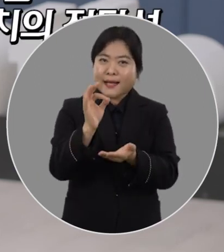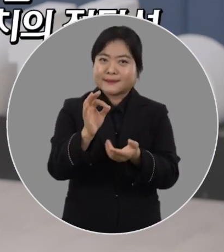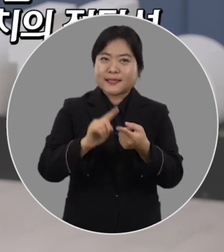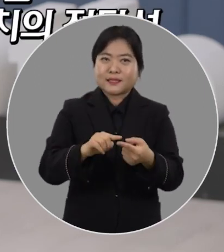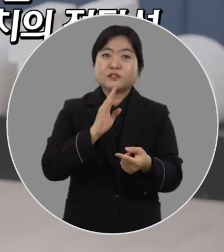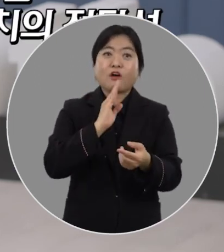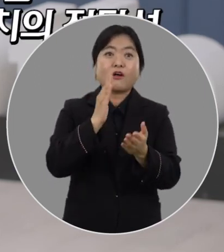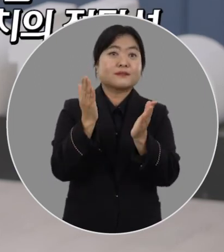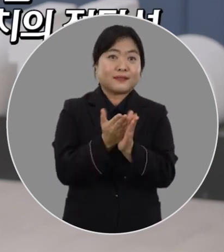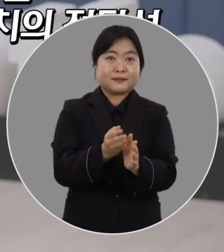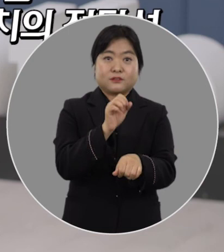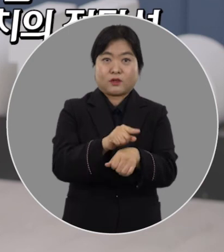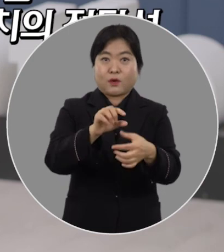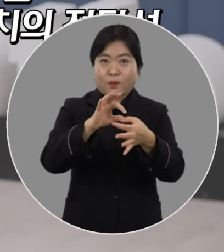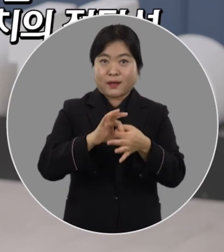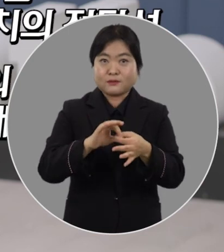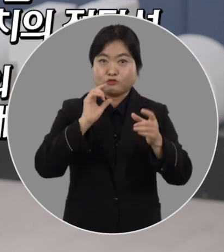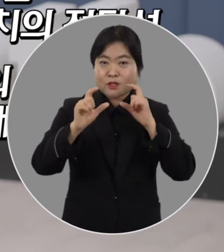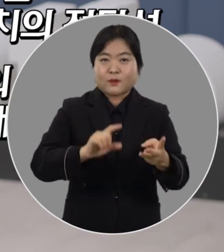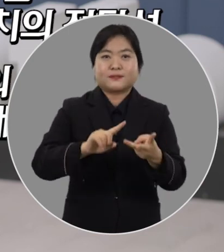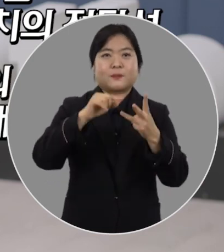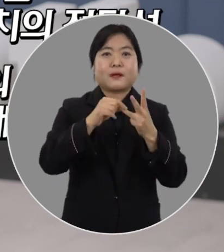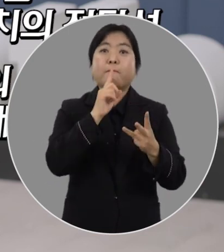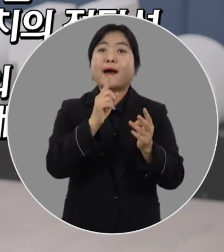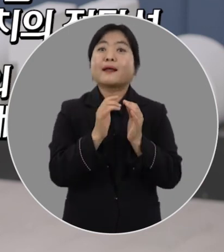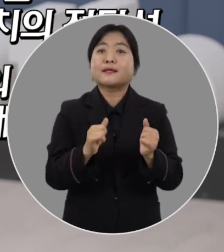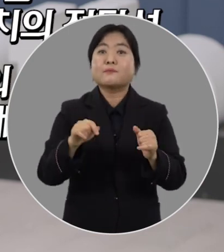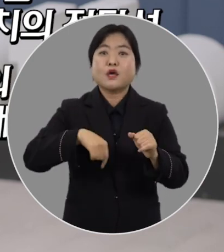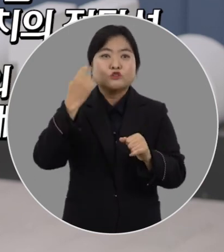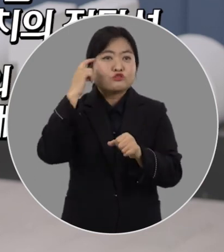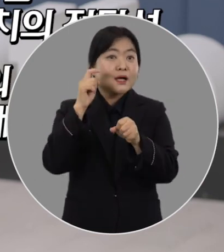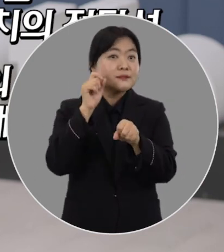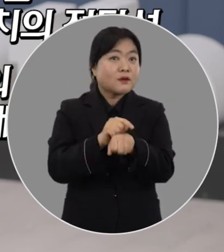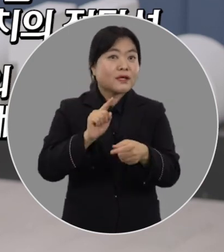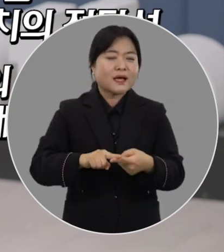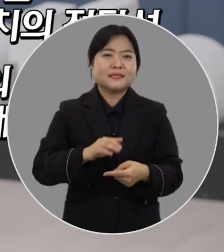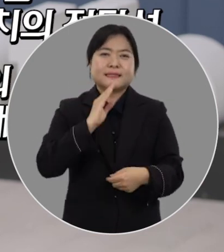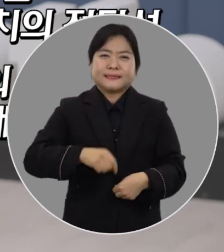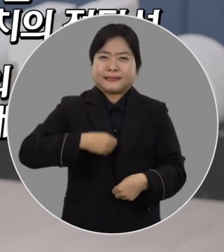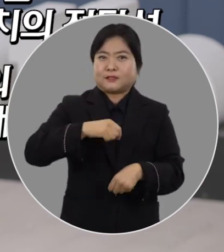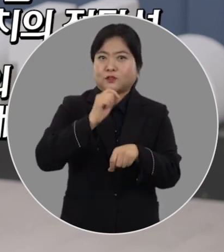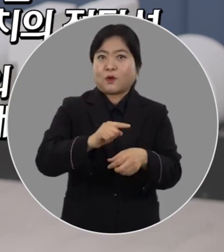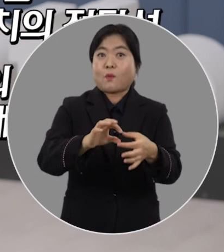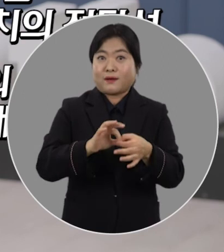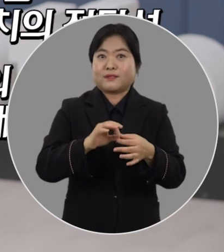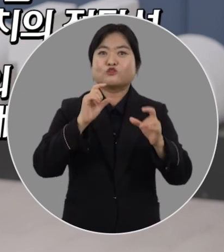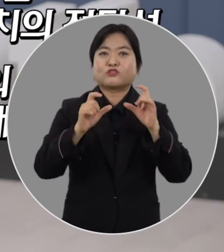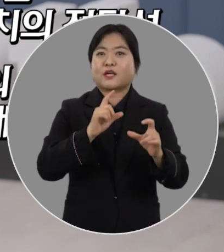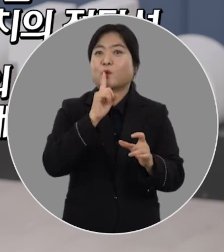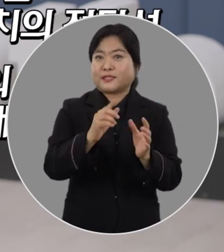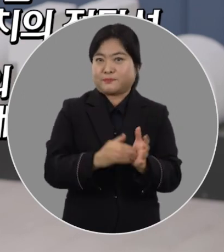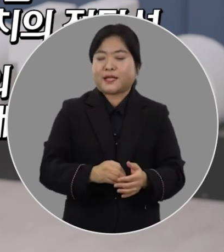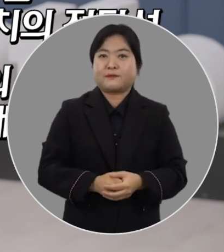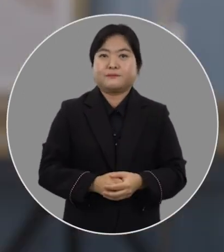정당성에 관한 주장이며, 세 번째는 말하는 사람의 주관성에 대한 진정성과 관련된 주장이라고